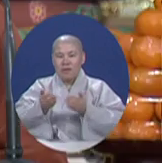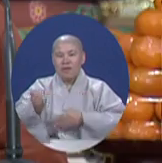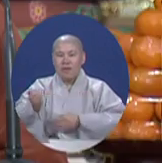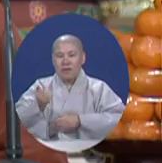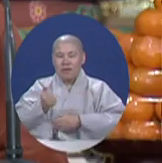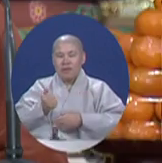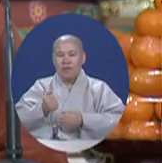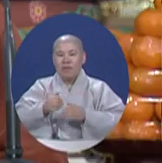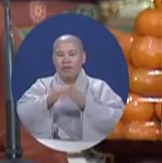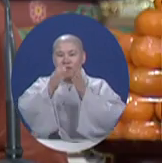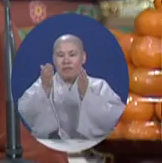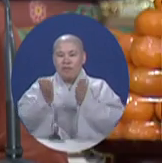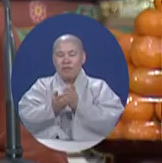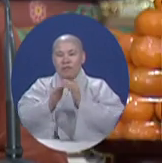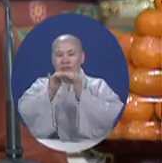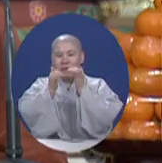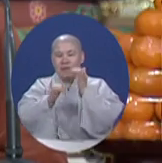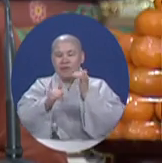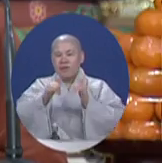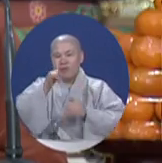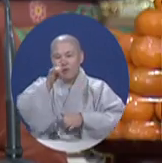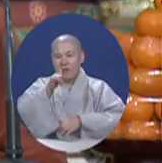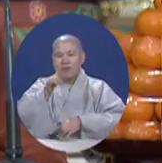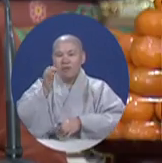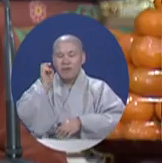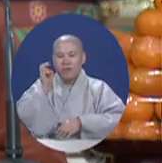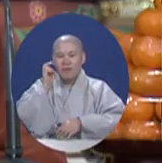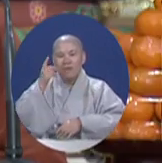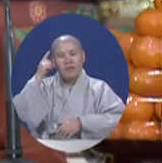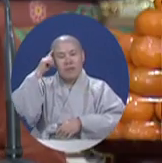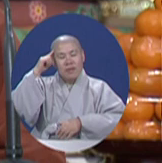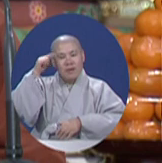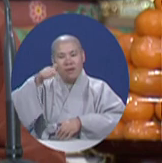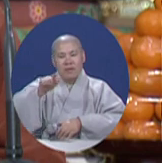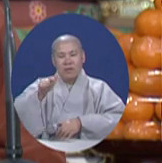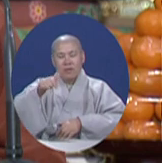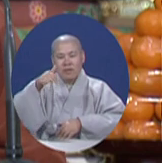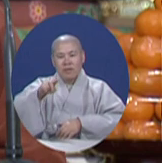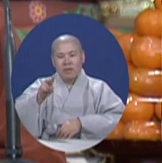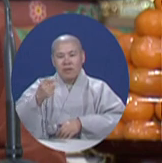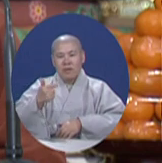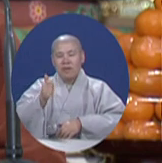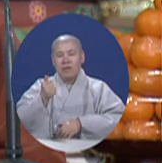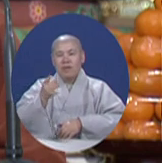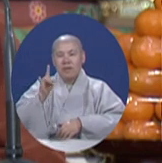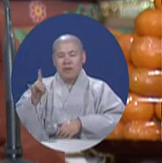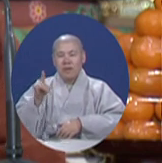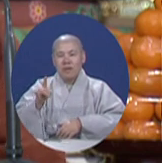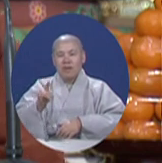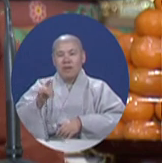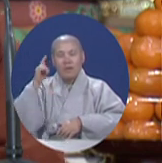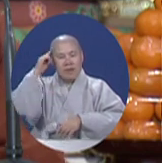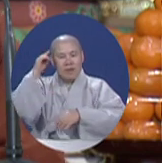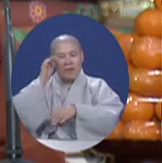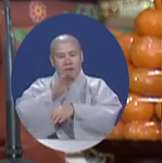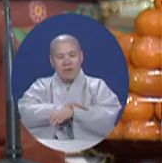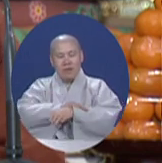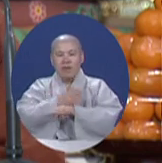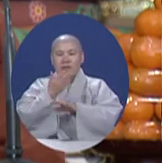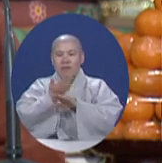온갖 역사가 다 있다고 하더라. 이건 견해예요. 이래서 견과 지가 이렇게 다릅니다. 지혜.